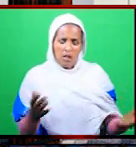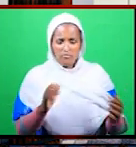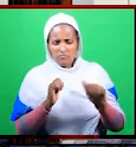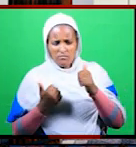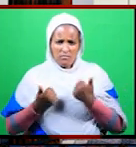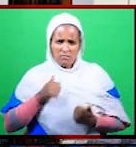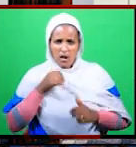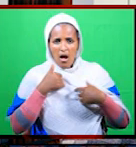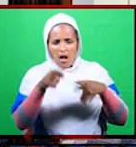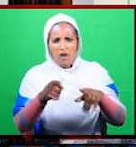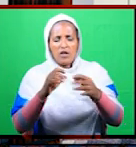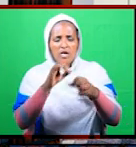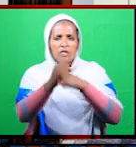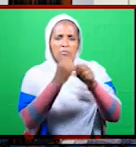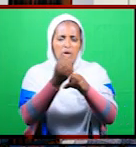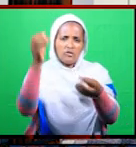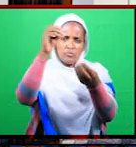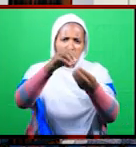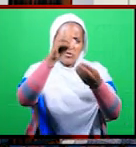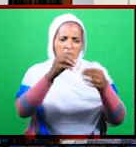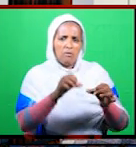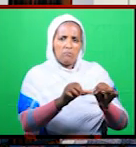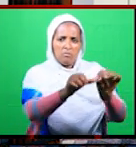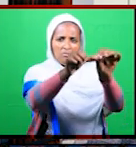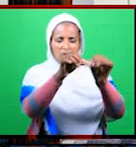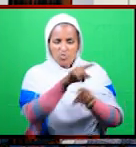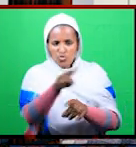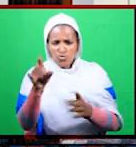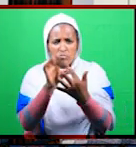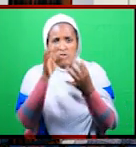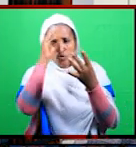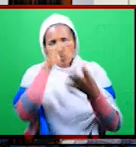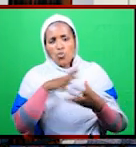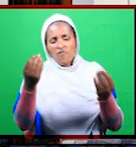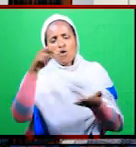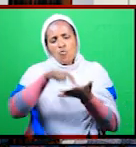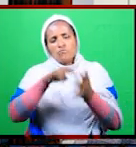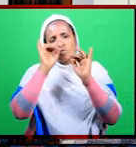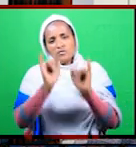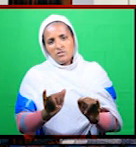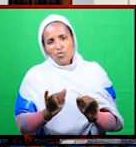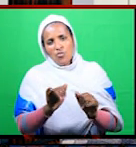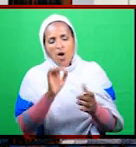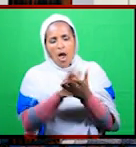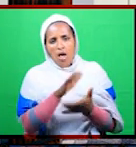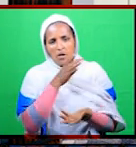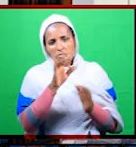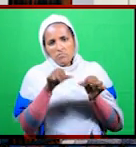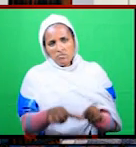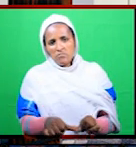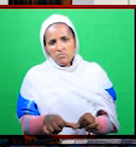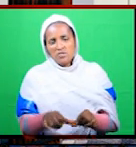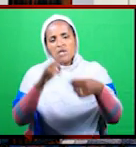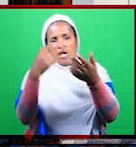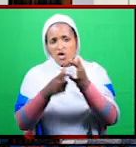ለምርጫ ያቀረባቸው ብዛት ደግሞ ሌላው ችግር ፈጥሮበታል። አስሩን ለአማራጭነት ሲያቀርብ አስሩን